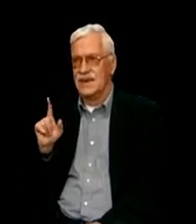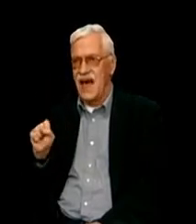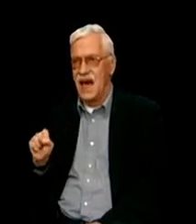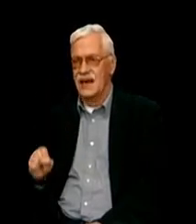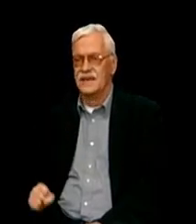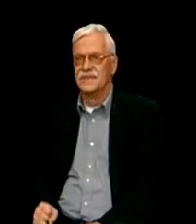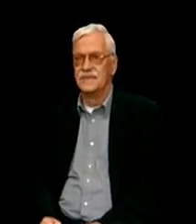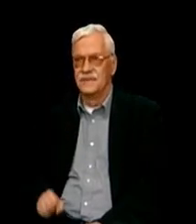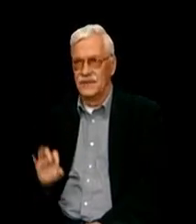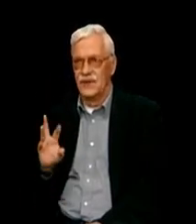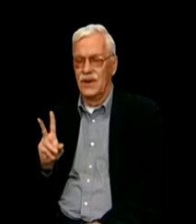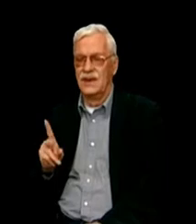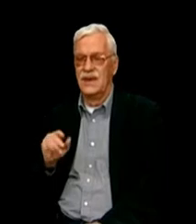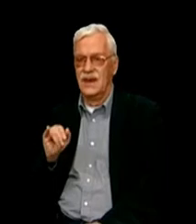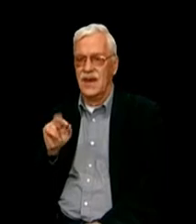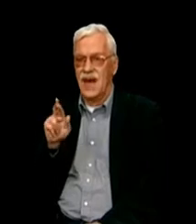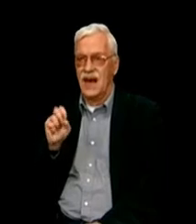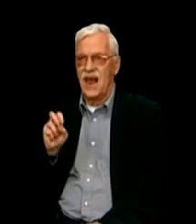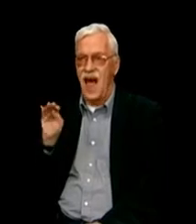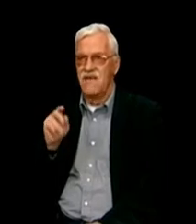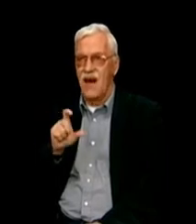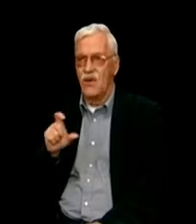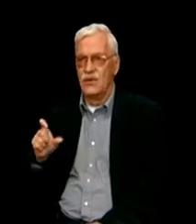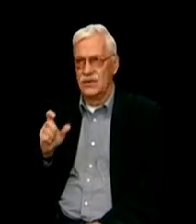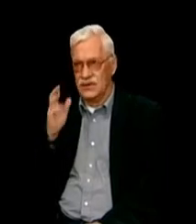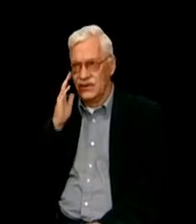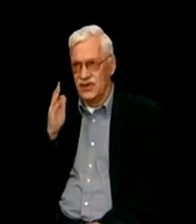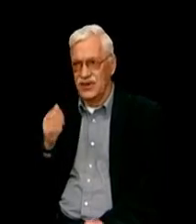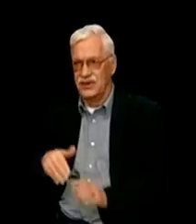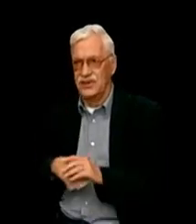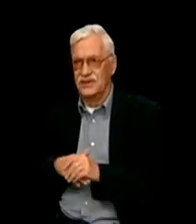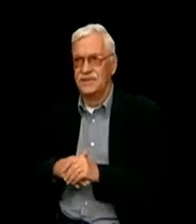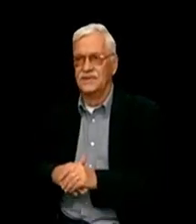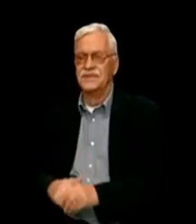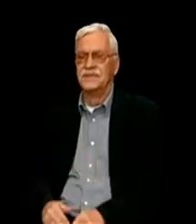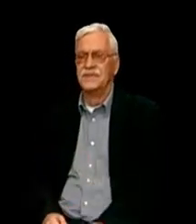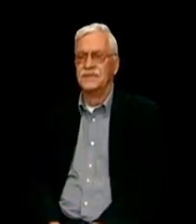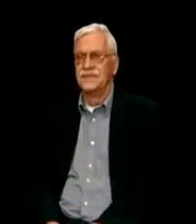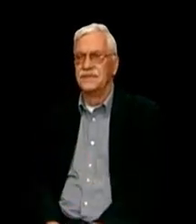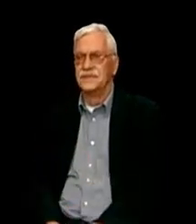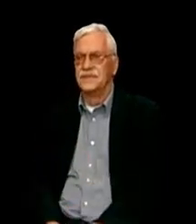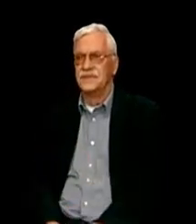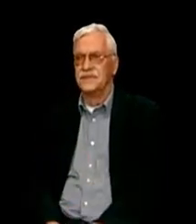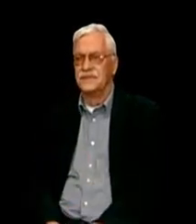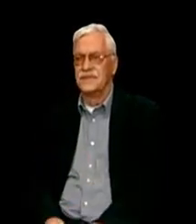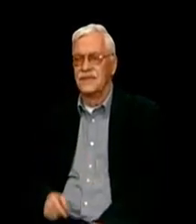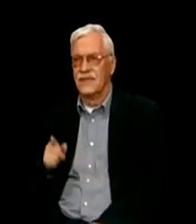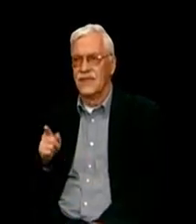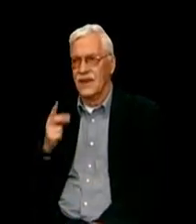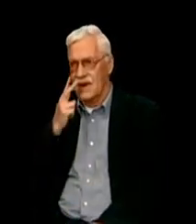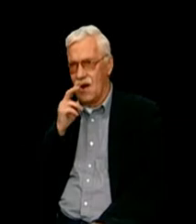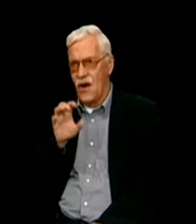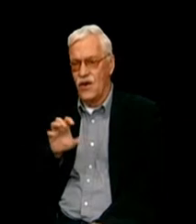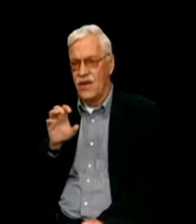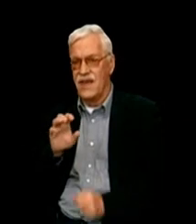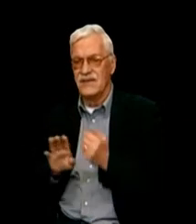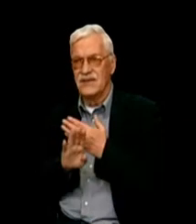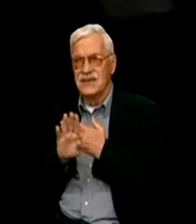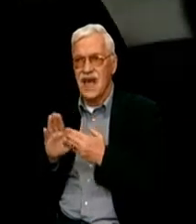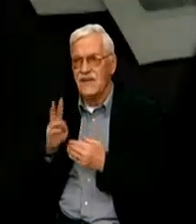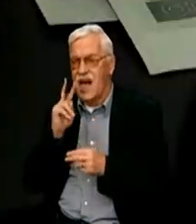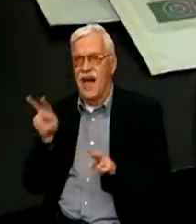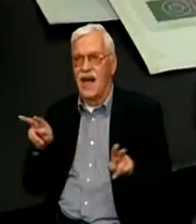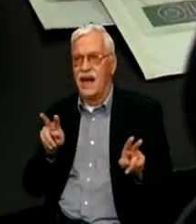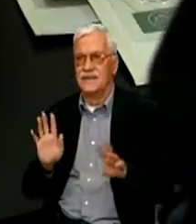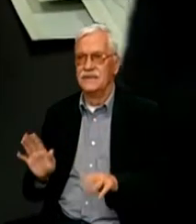Iza, też ładnie. I Rafał, siemano, dobra, cześć. Rafał, ty się nie czaj tam za Gabrysią, tylko oglądaj wystawę, bo ja tutaj już widzę, wiesz.